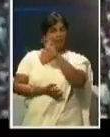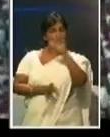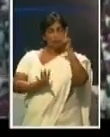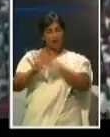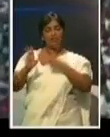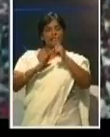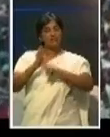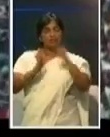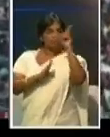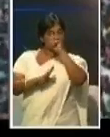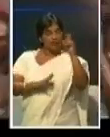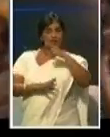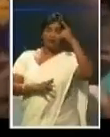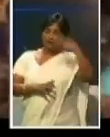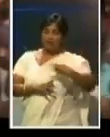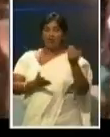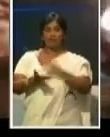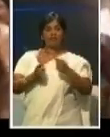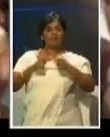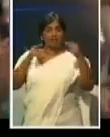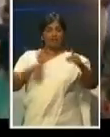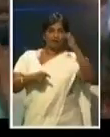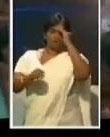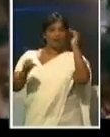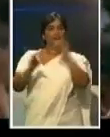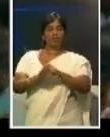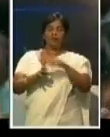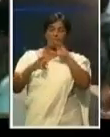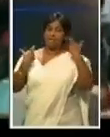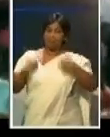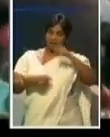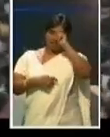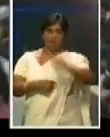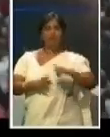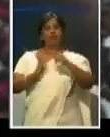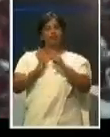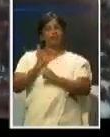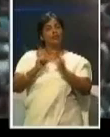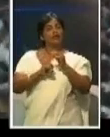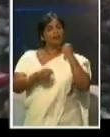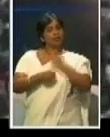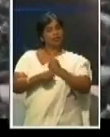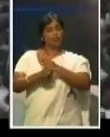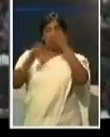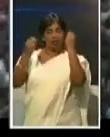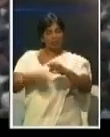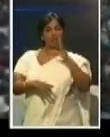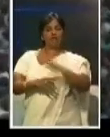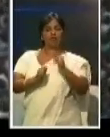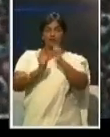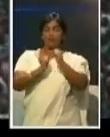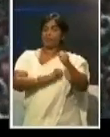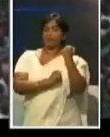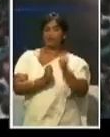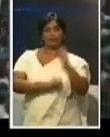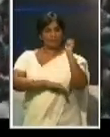2019 වසරේ ජනවාරි මාසයේදී දෙවන වරටත් විපක්ෂ නායක ධුරයට පත් රාජපක්ෂ මැතිතුමා එක්සත් ජාතික පක්ෂ රජයේ පෙරලා දැමීමට අවශ්‍ය ජනතා